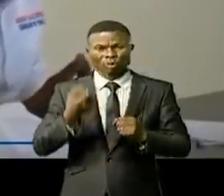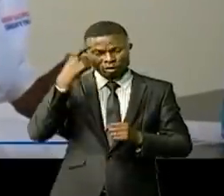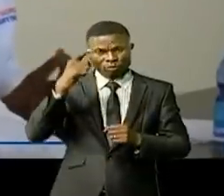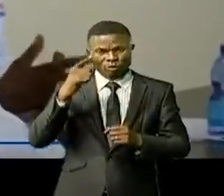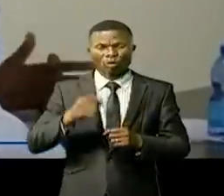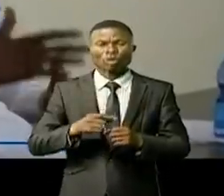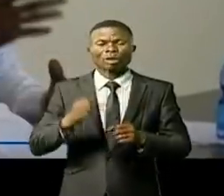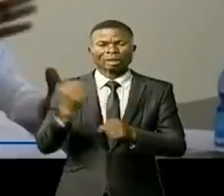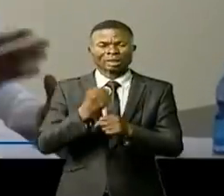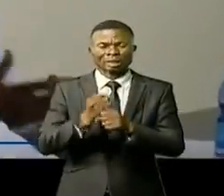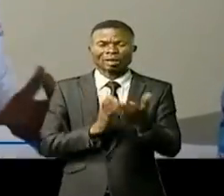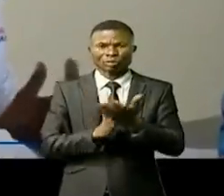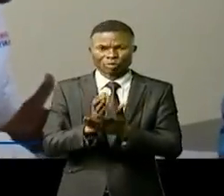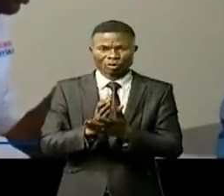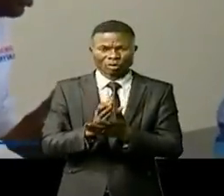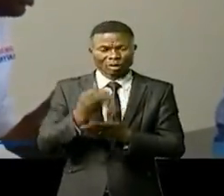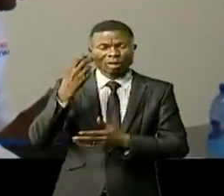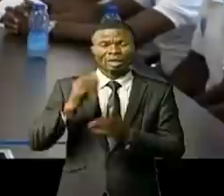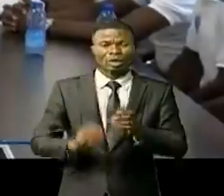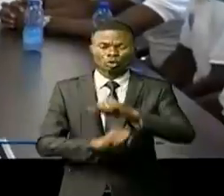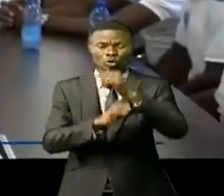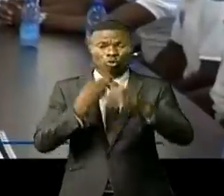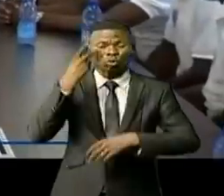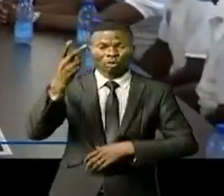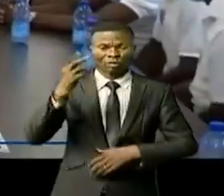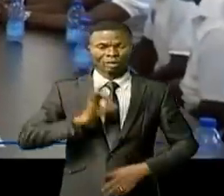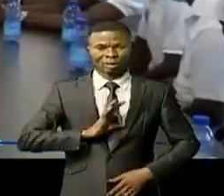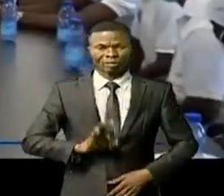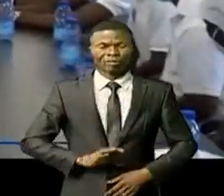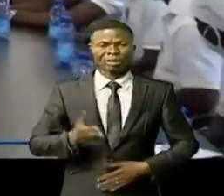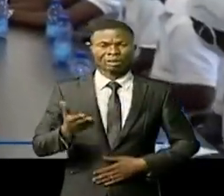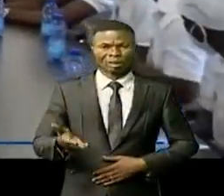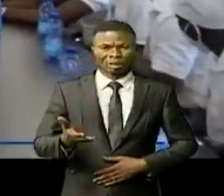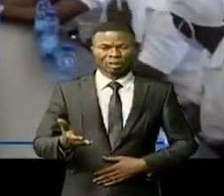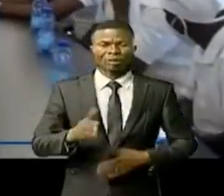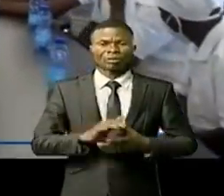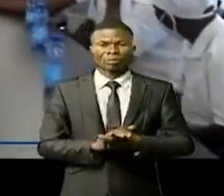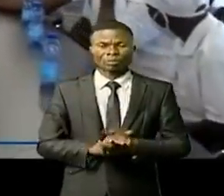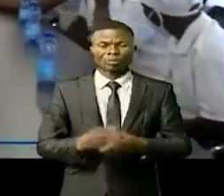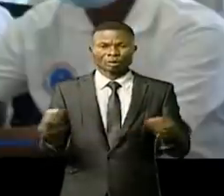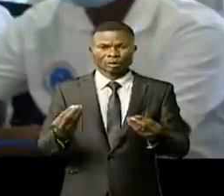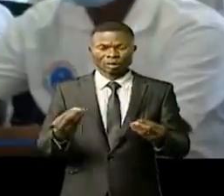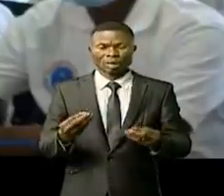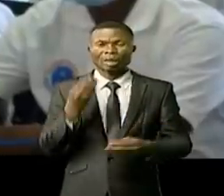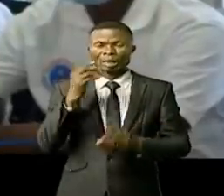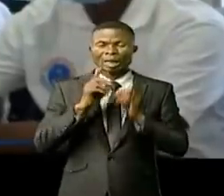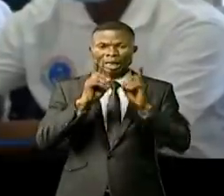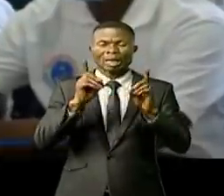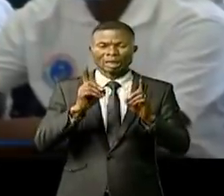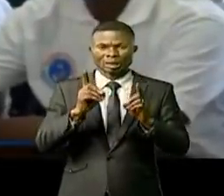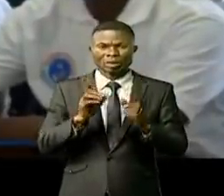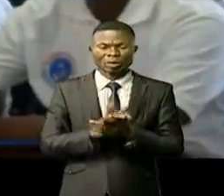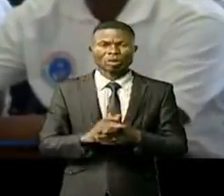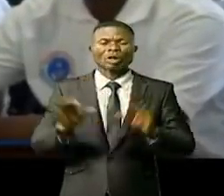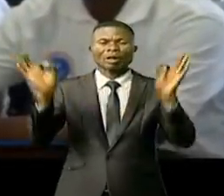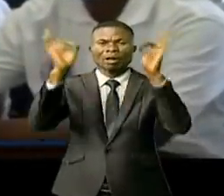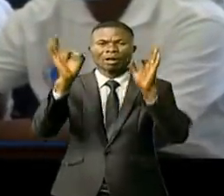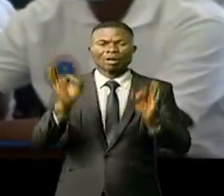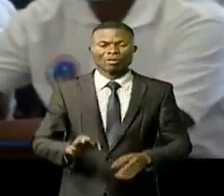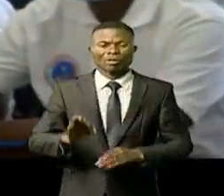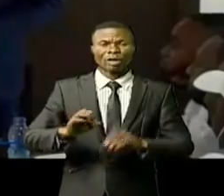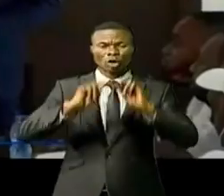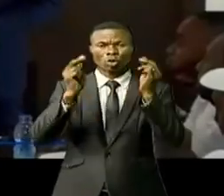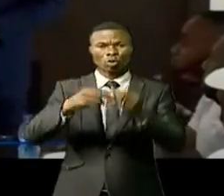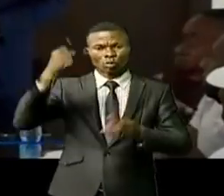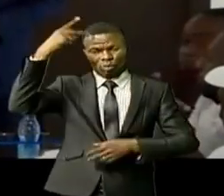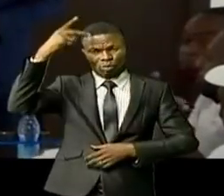du travail allant dans la vision du chef de l'État Félix Antoine Tshisekedi Tshilombo. C'est par ces mots que les fédéraux des partis politiques membres de l'Union